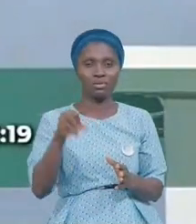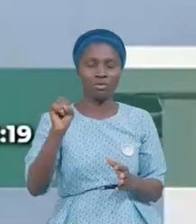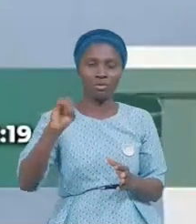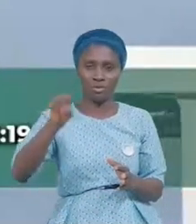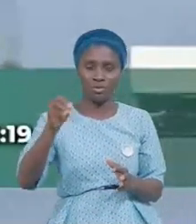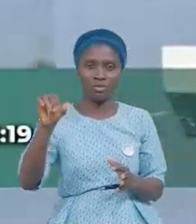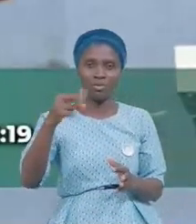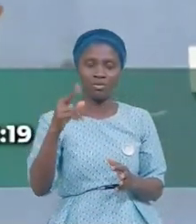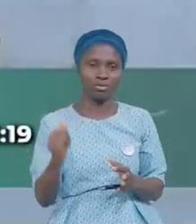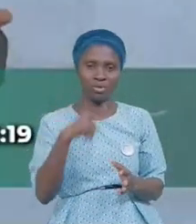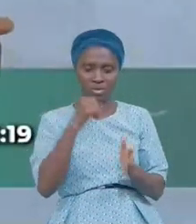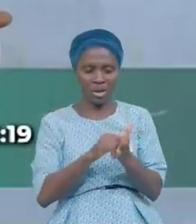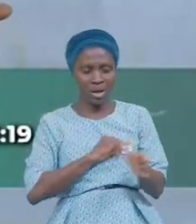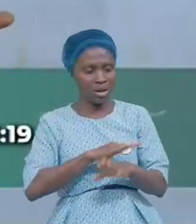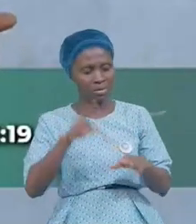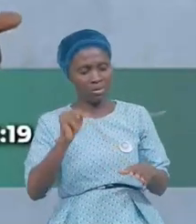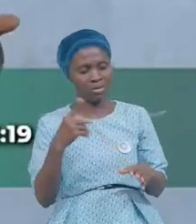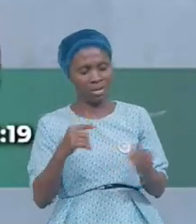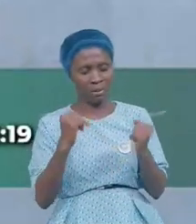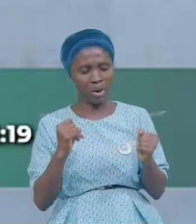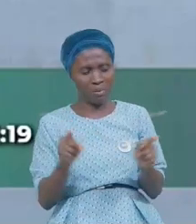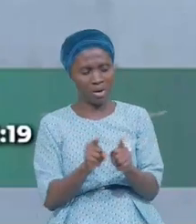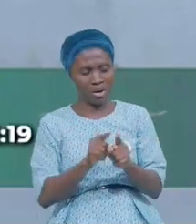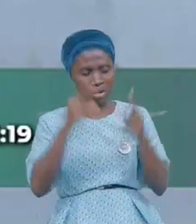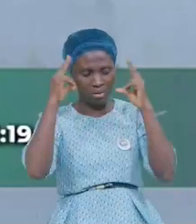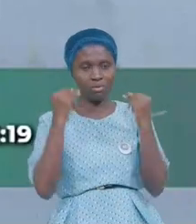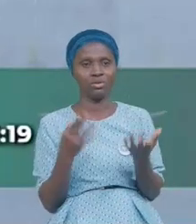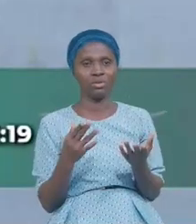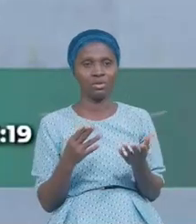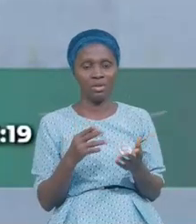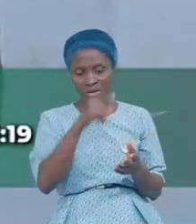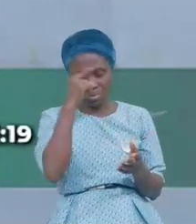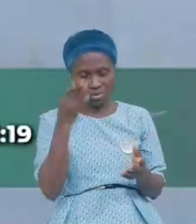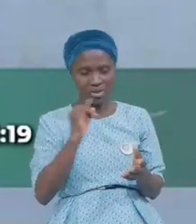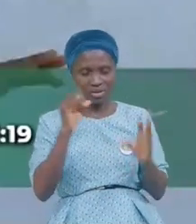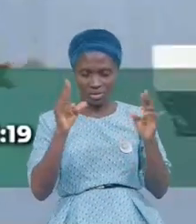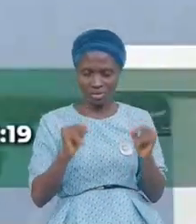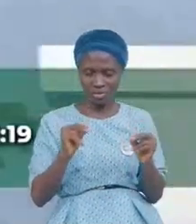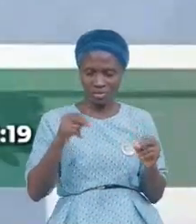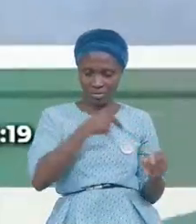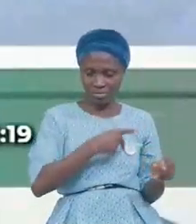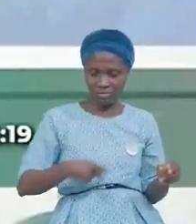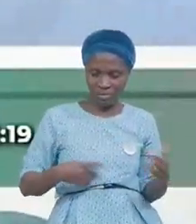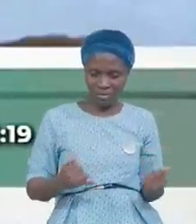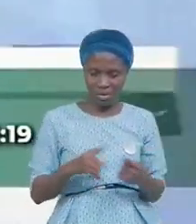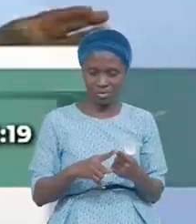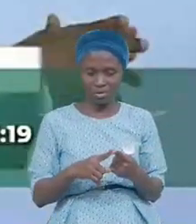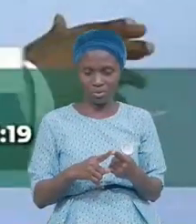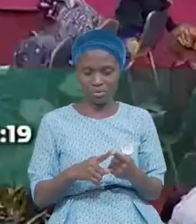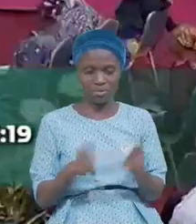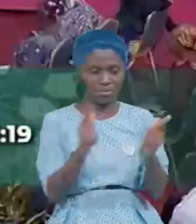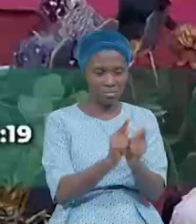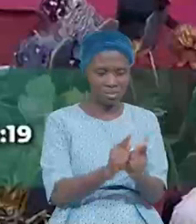avait, parce qu'il n'y a plus de pharaon maintenant, mais les Cananéens étaient là. Je n'ai pas besoin de la même